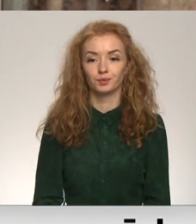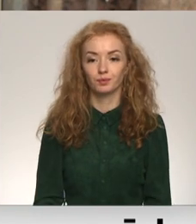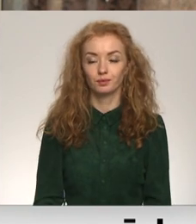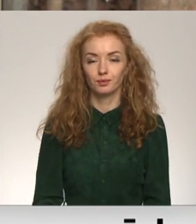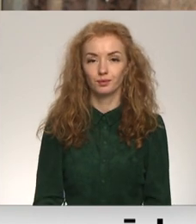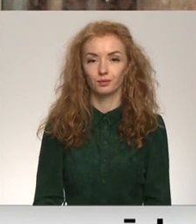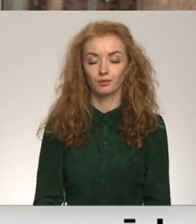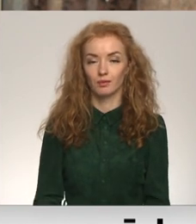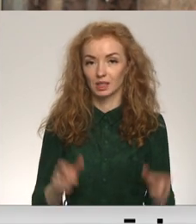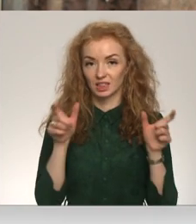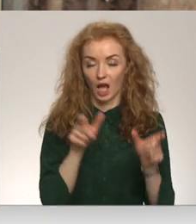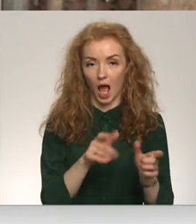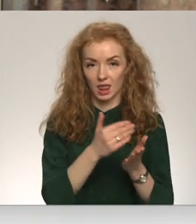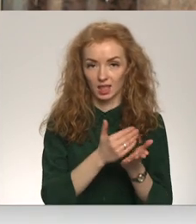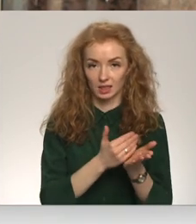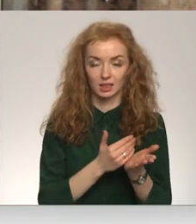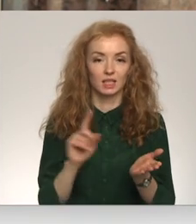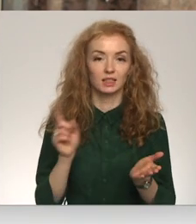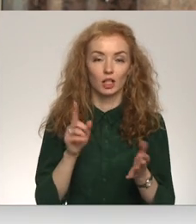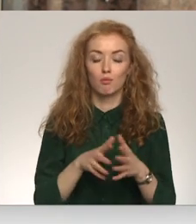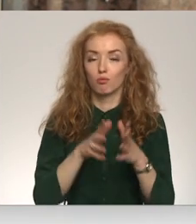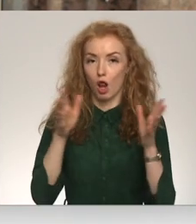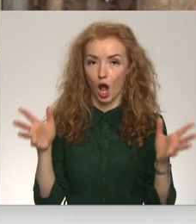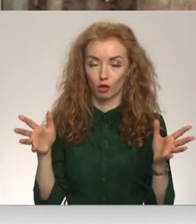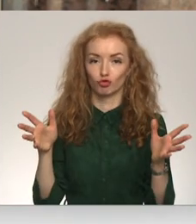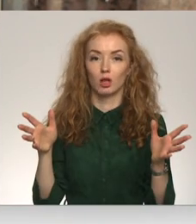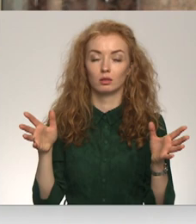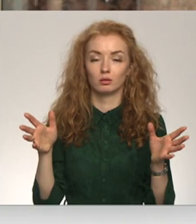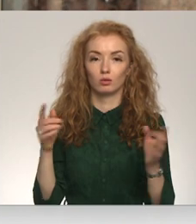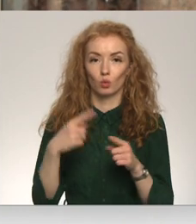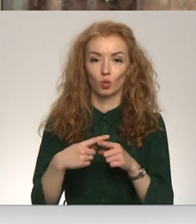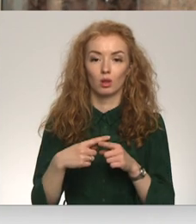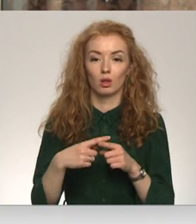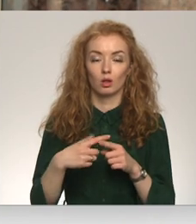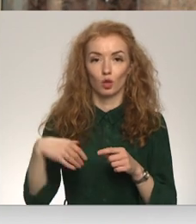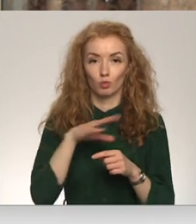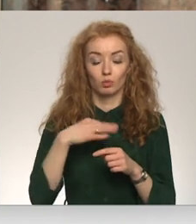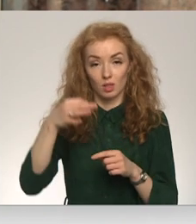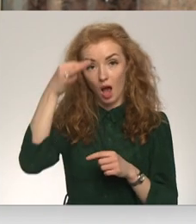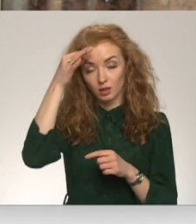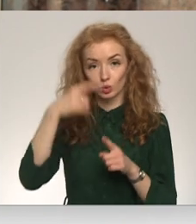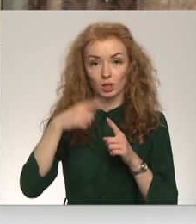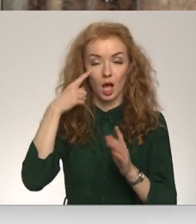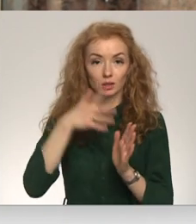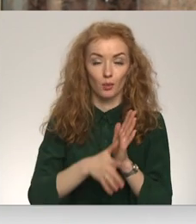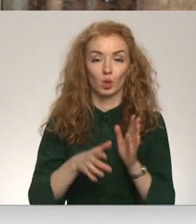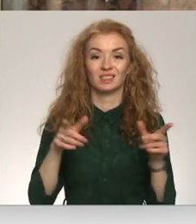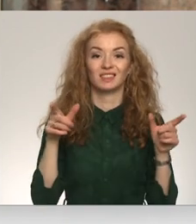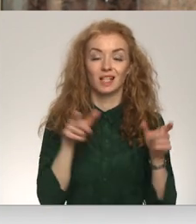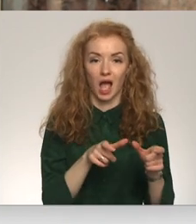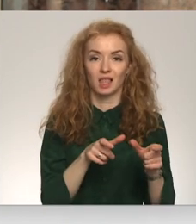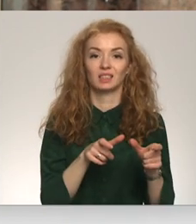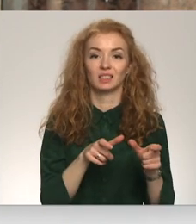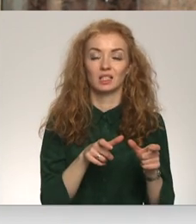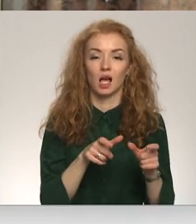Viņas ir plašas sankcijas, bet mums jāatceras un jāsaprot vienlietas sankcijas darbojas